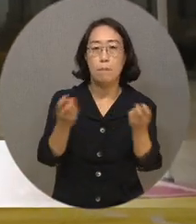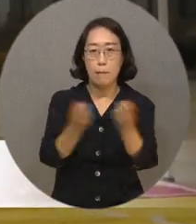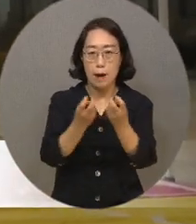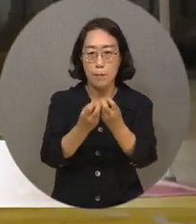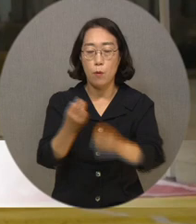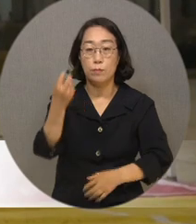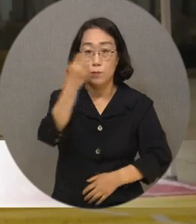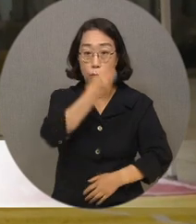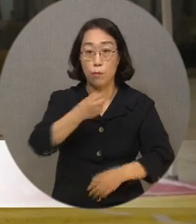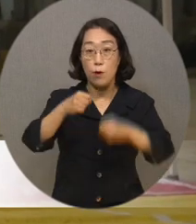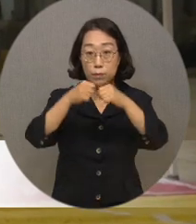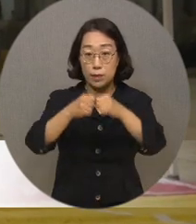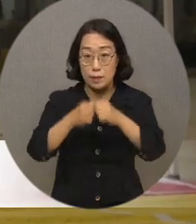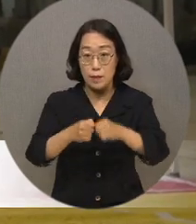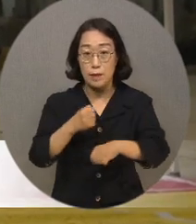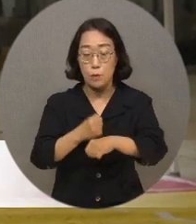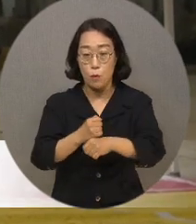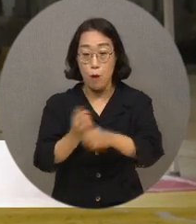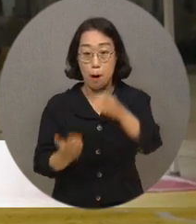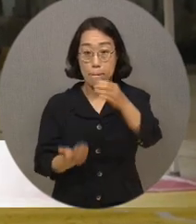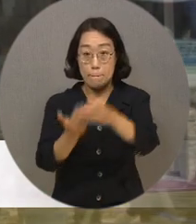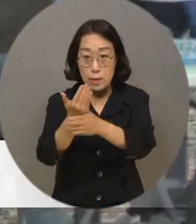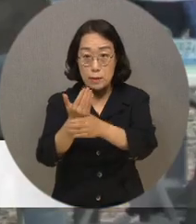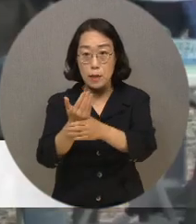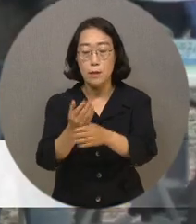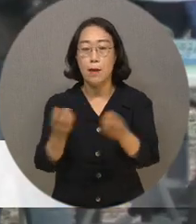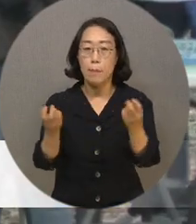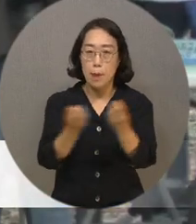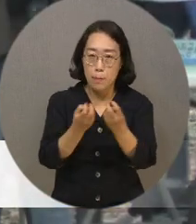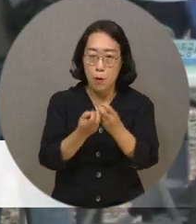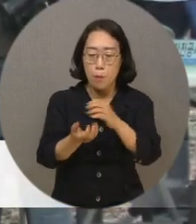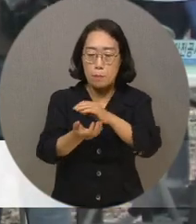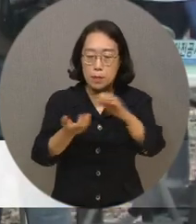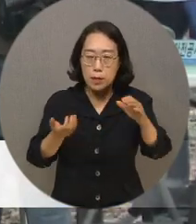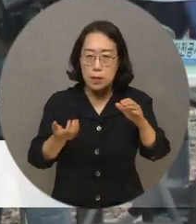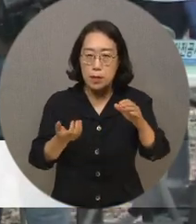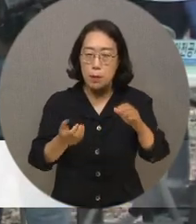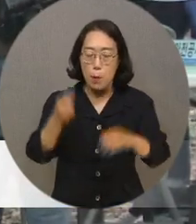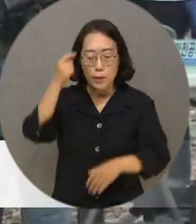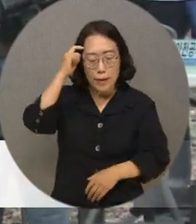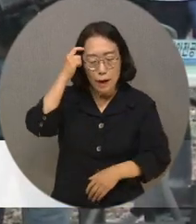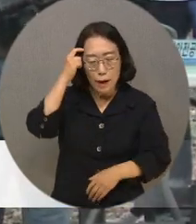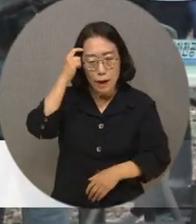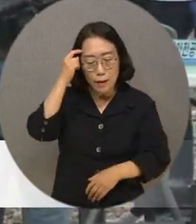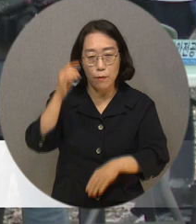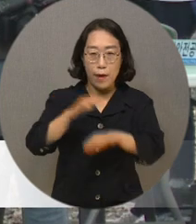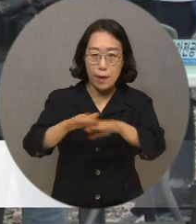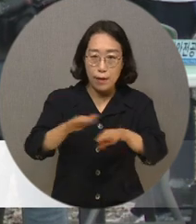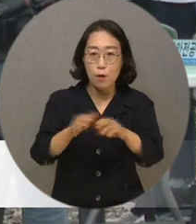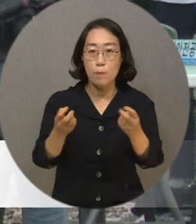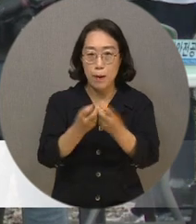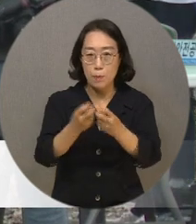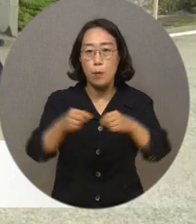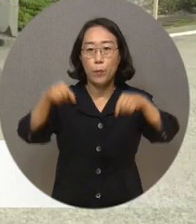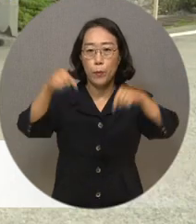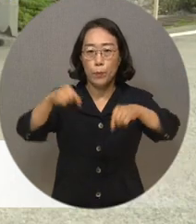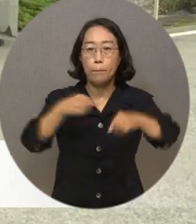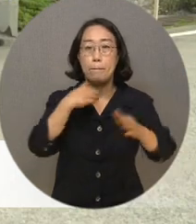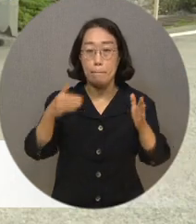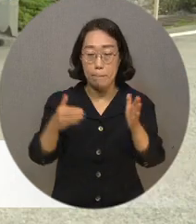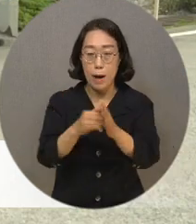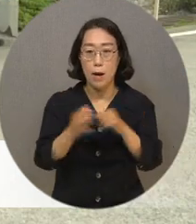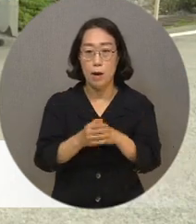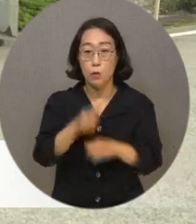중점적으로 점검하고 사고 대응 쟁점과 예상되는 문제점의 대안 방안을 찾았습니다.